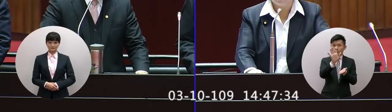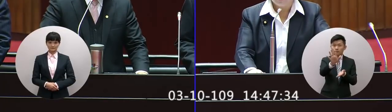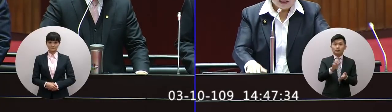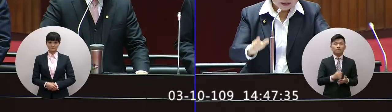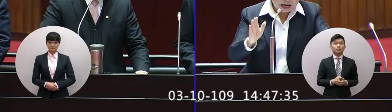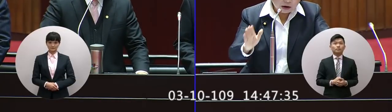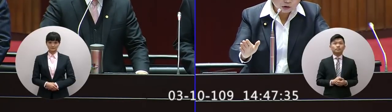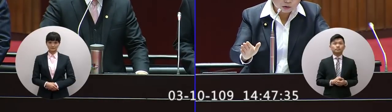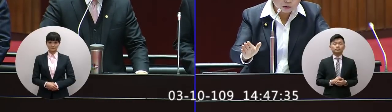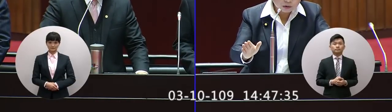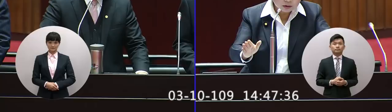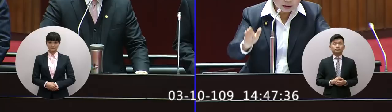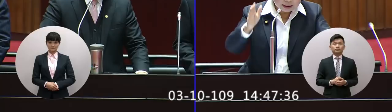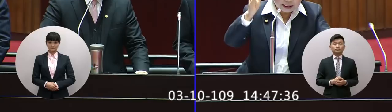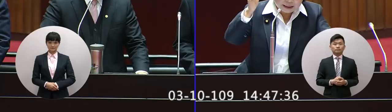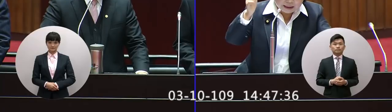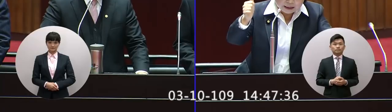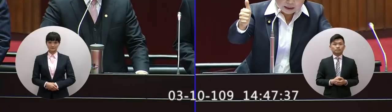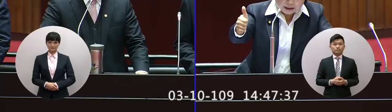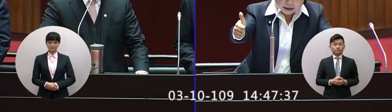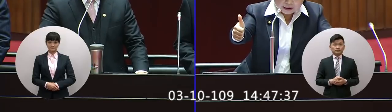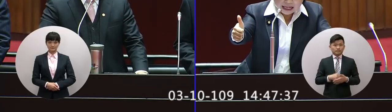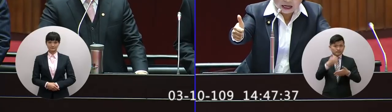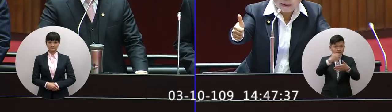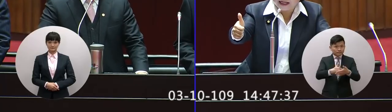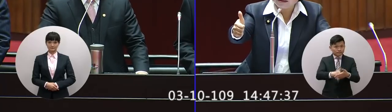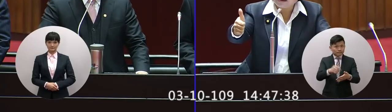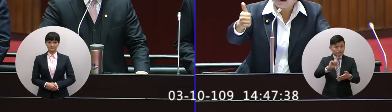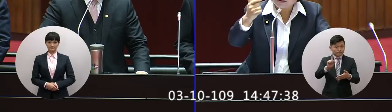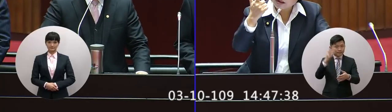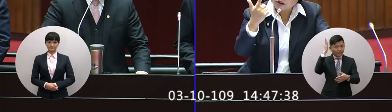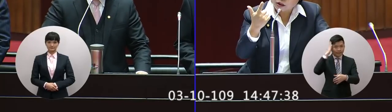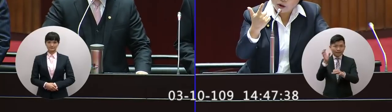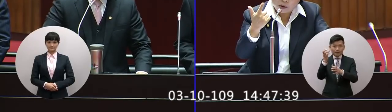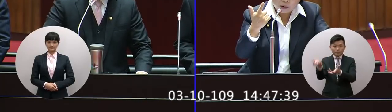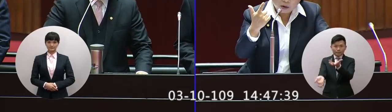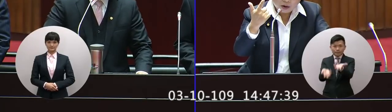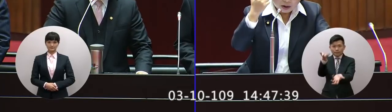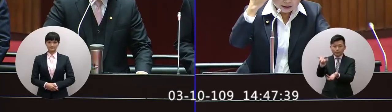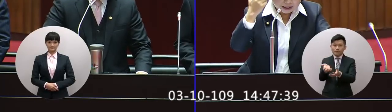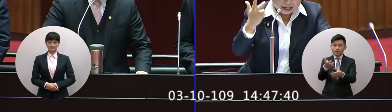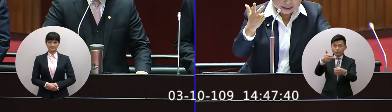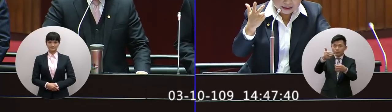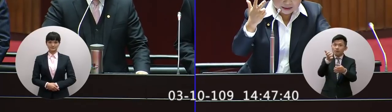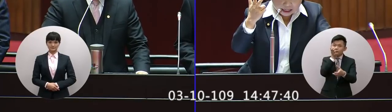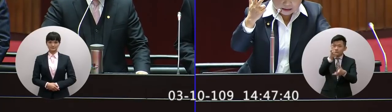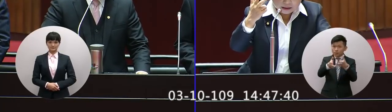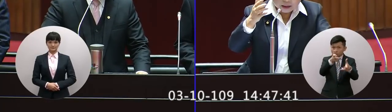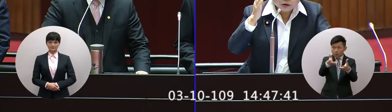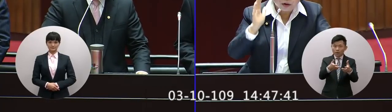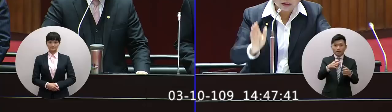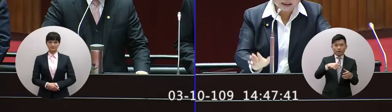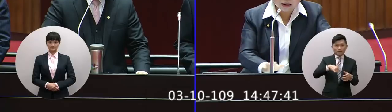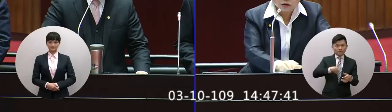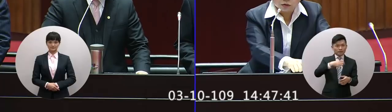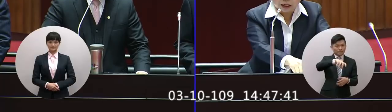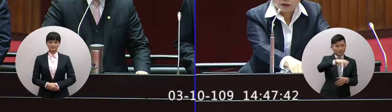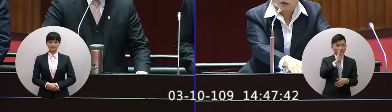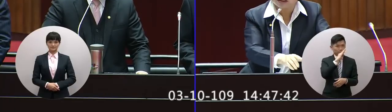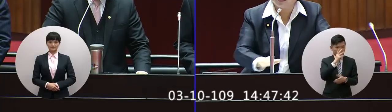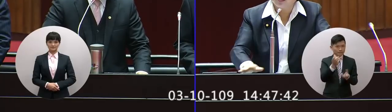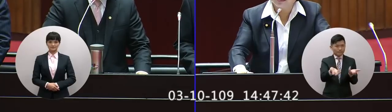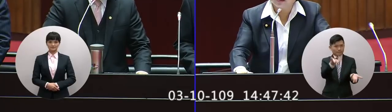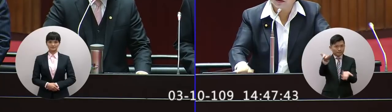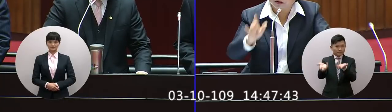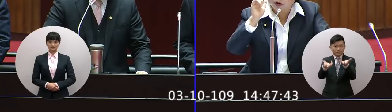办法消除因燃烧煤、石油、天然气等所释出